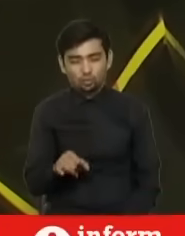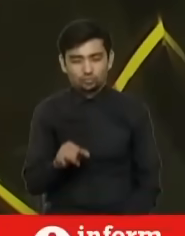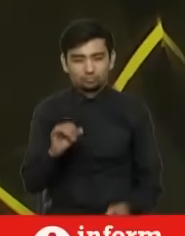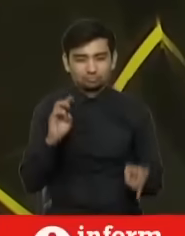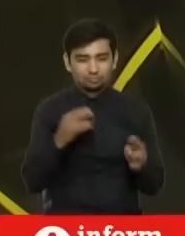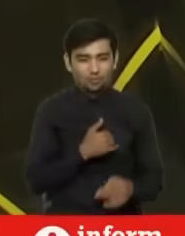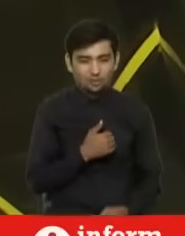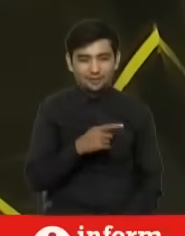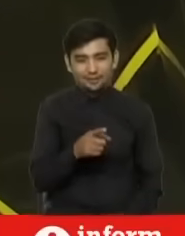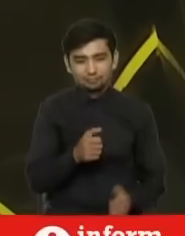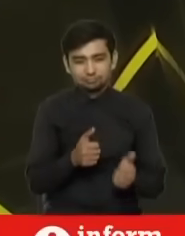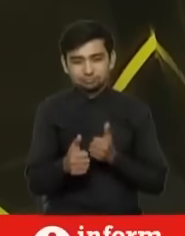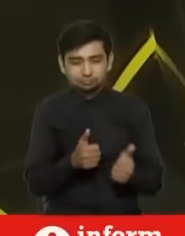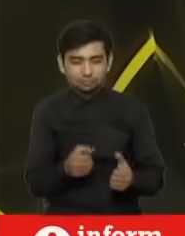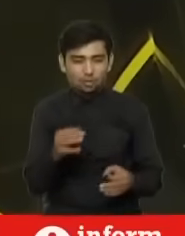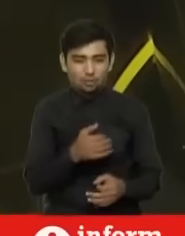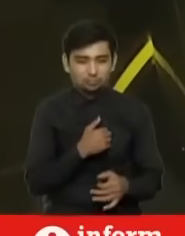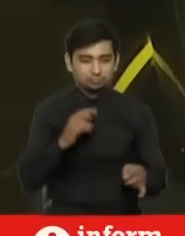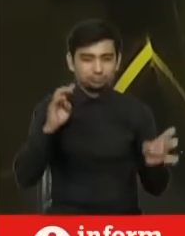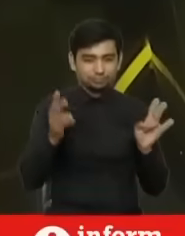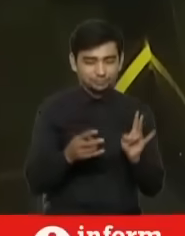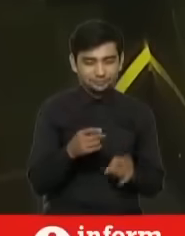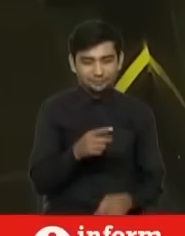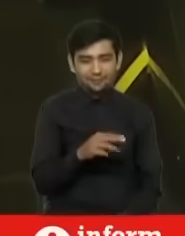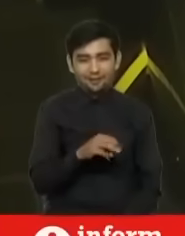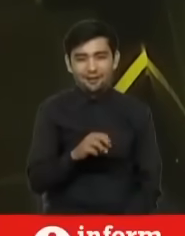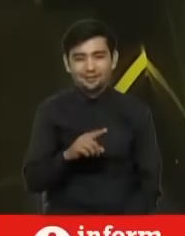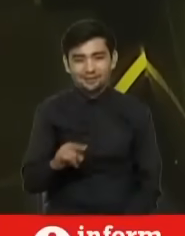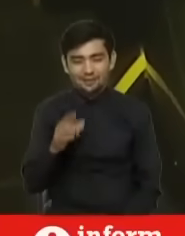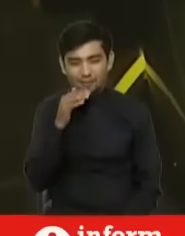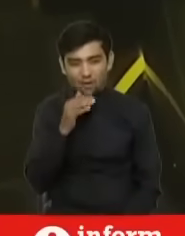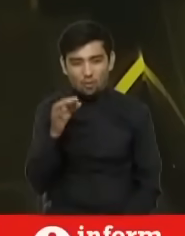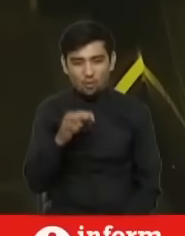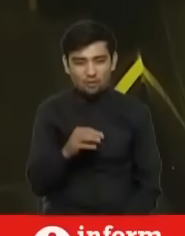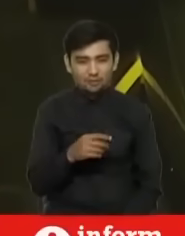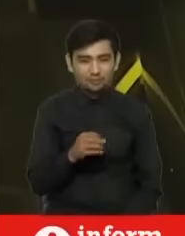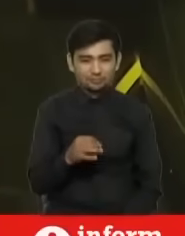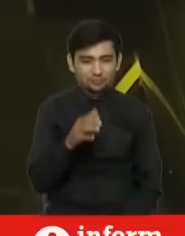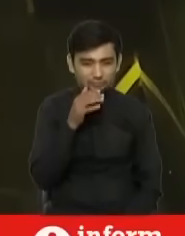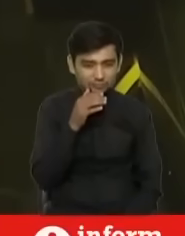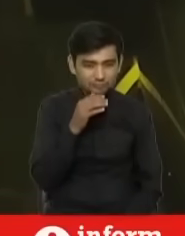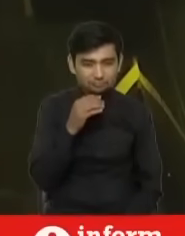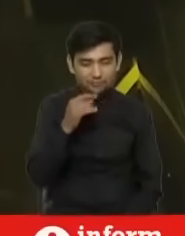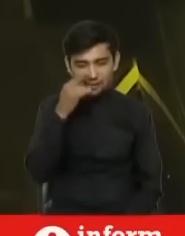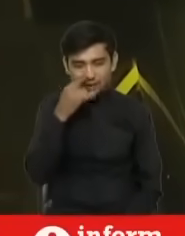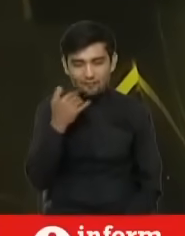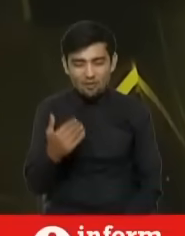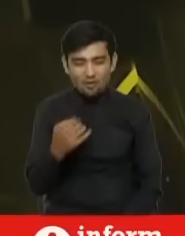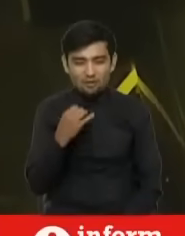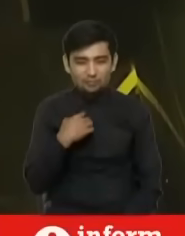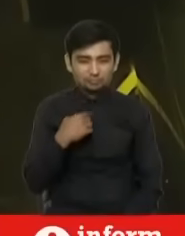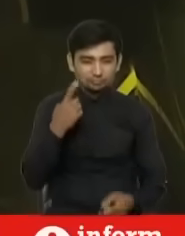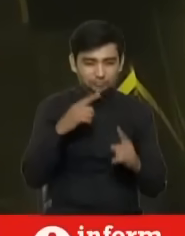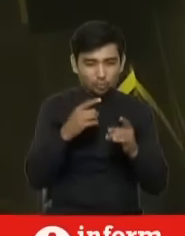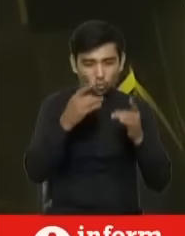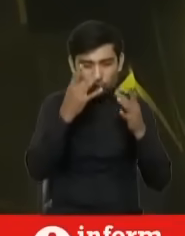Бұл тазылар жарысының танымалдылығын арттыруға ықпал етпек. Сондай ақ асыл тұқымдық майды баптап, ұлттық құндылықты дәріптеп отырған саятшылар